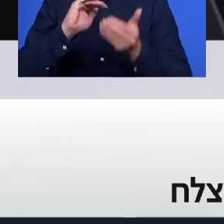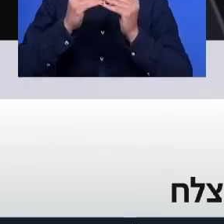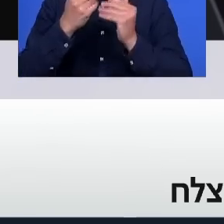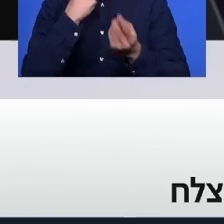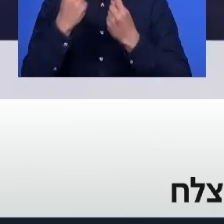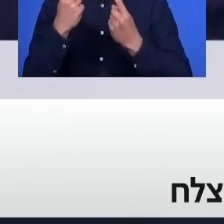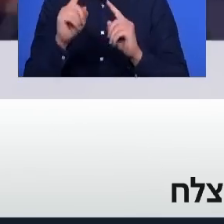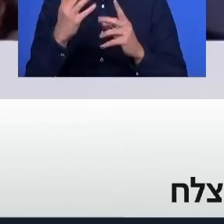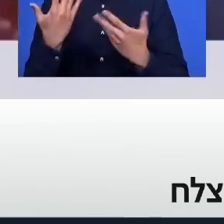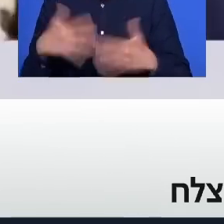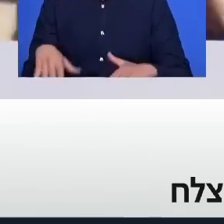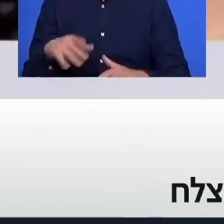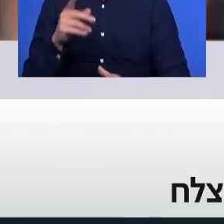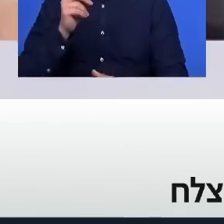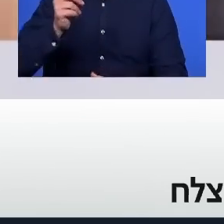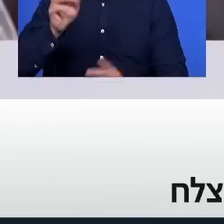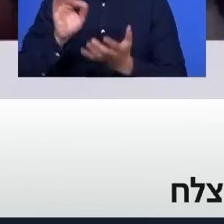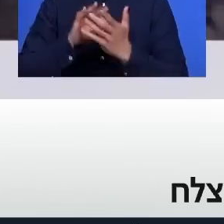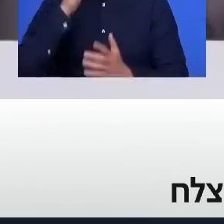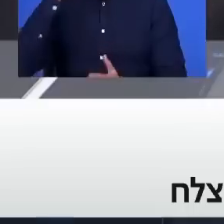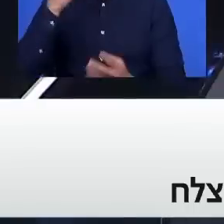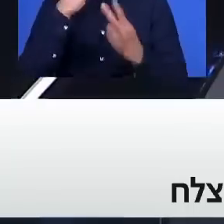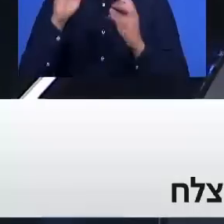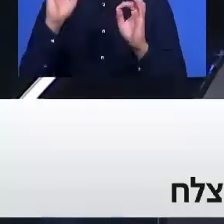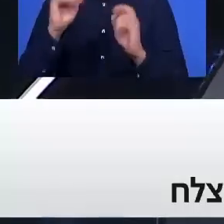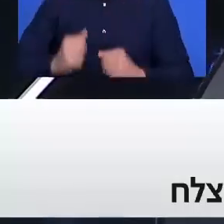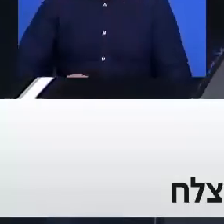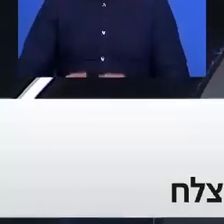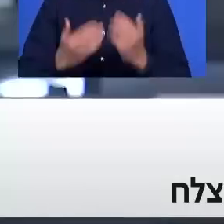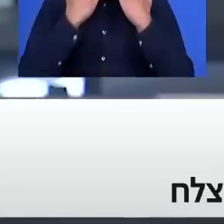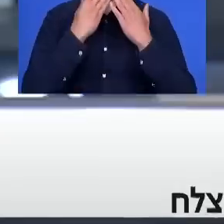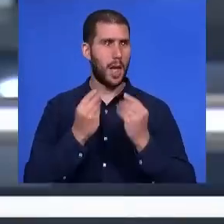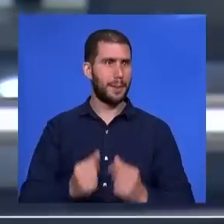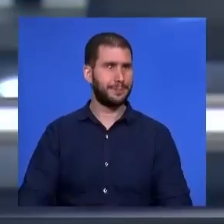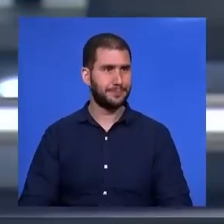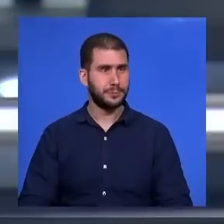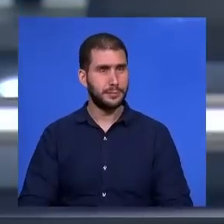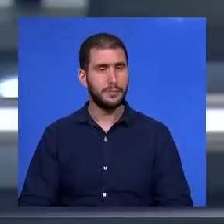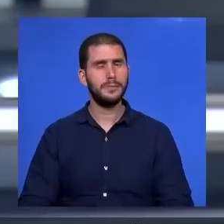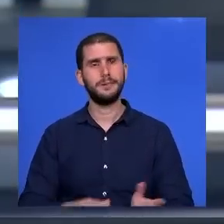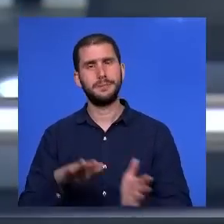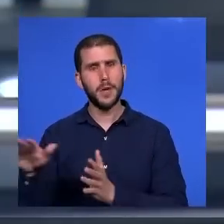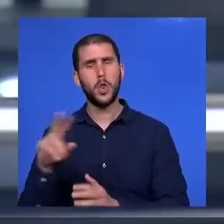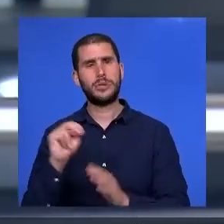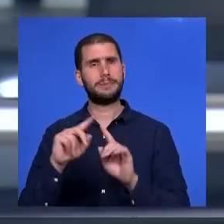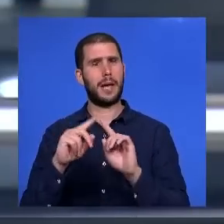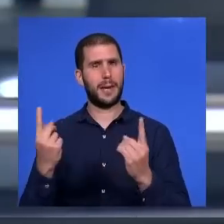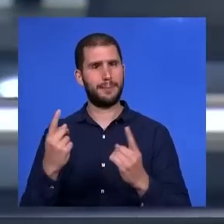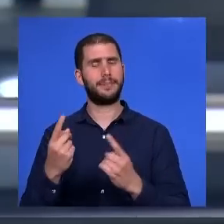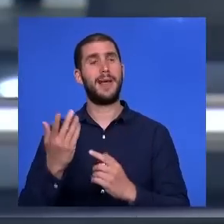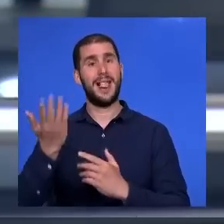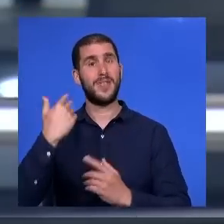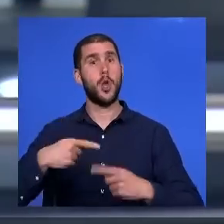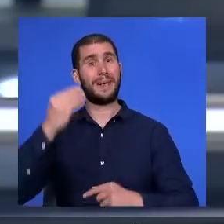לא צלח, ורק נאמר שממשרד החוץ לא נמסרה תגובה. גילי, תודה רבה. ממשיכים בעניינים נוספים. רגע לפני יום